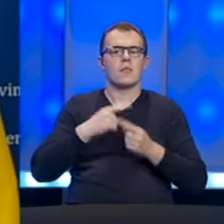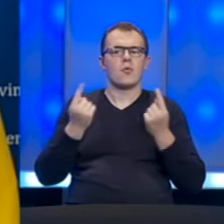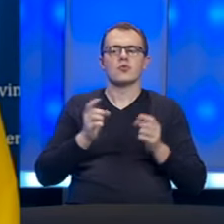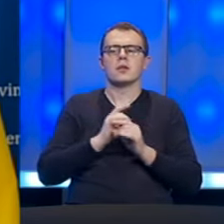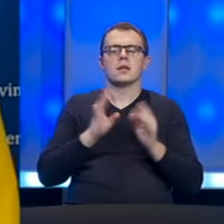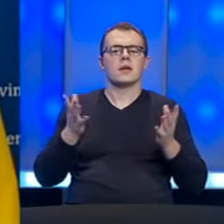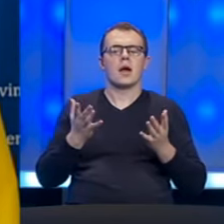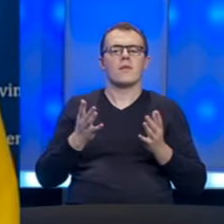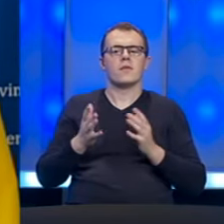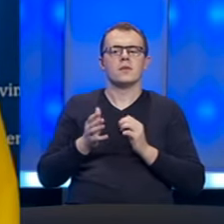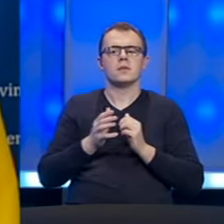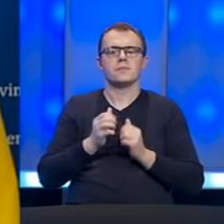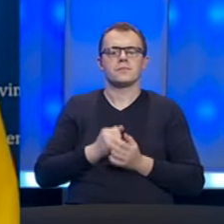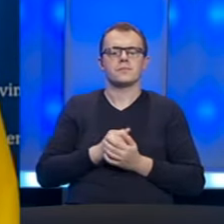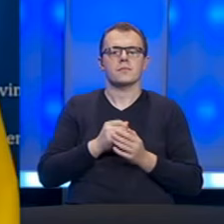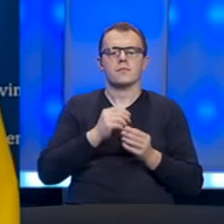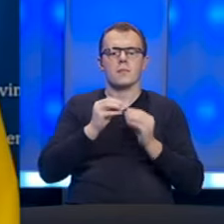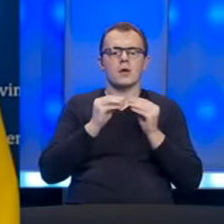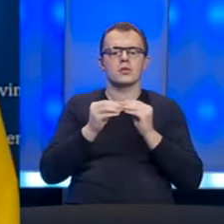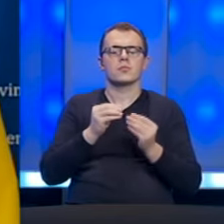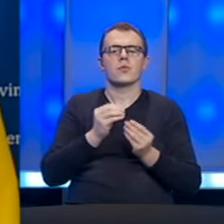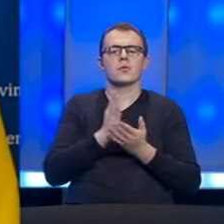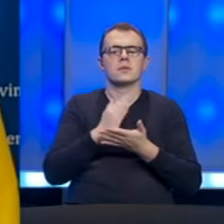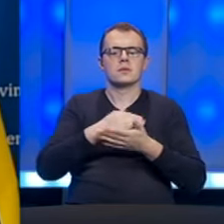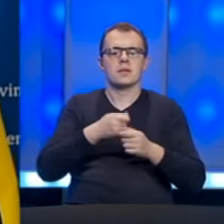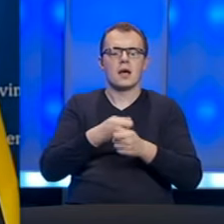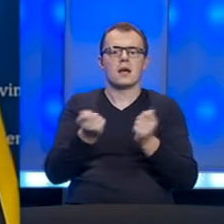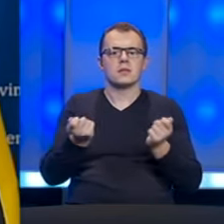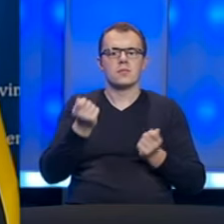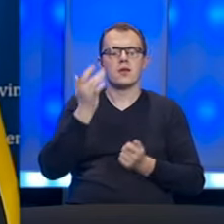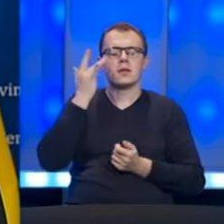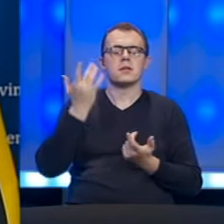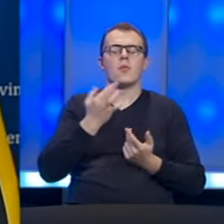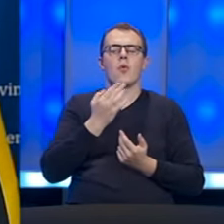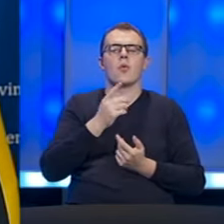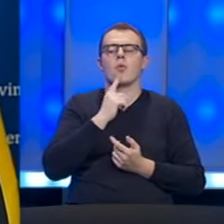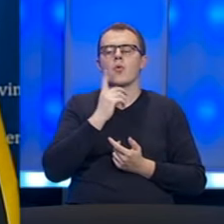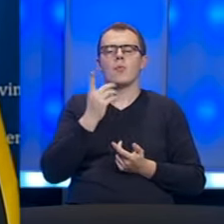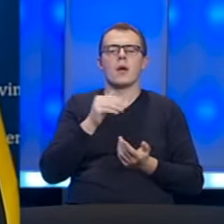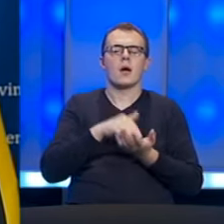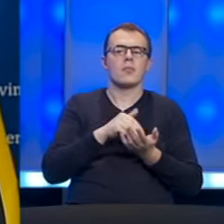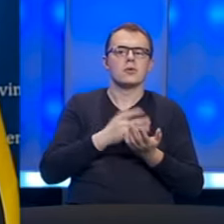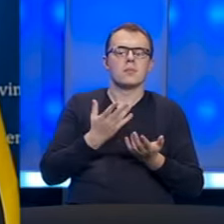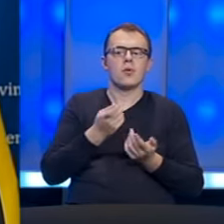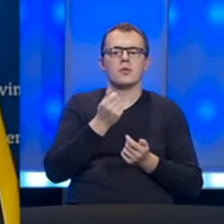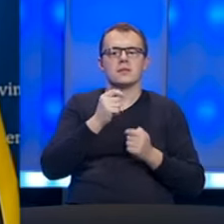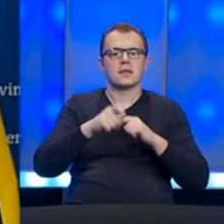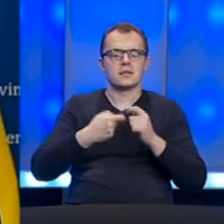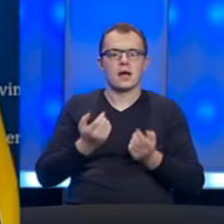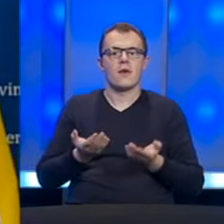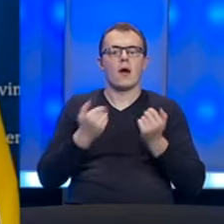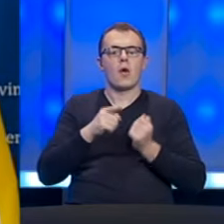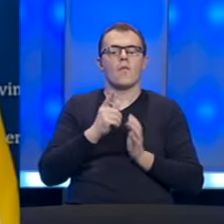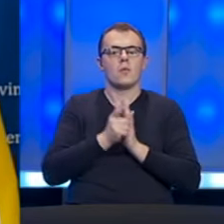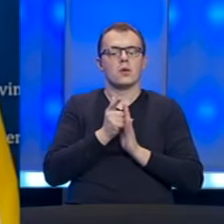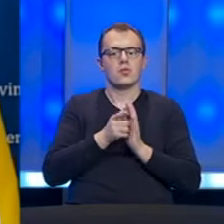nikakav spor sa stanovišta raspodjele tih sredstava, da ne znamo koliko kome potrebno pripadne sredstava, a u ovom